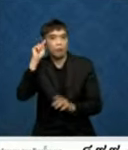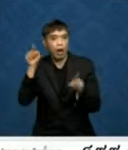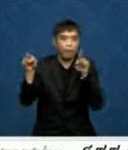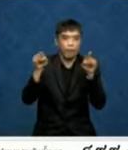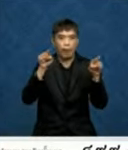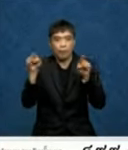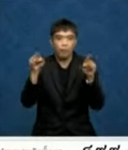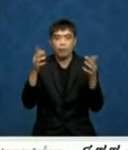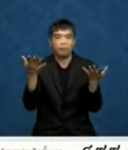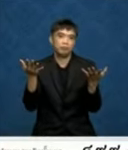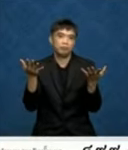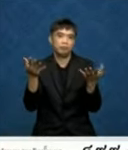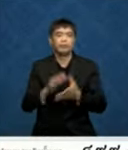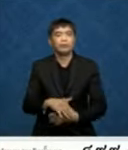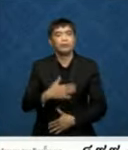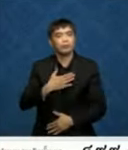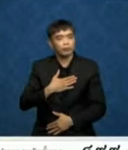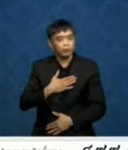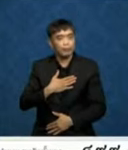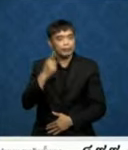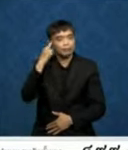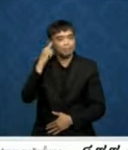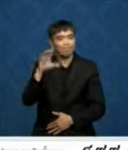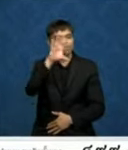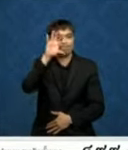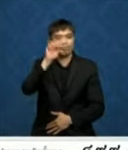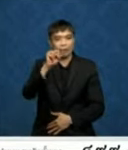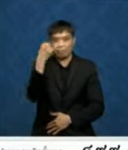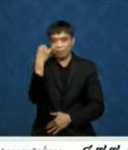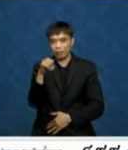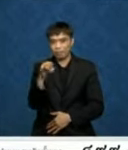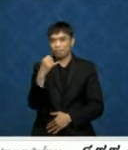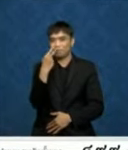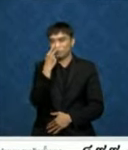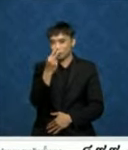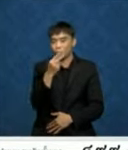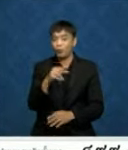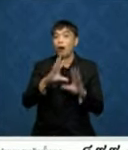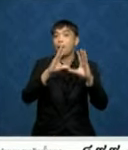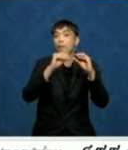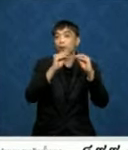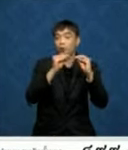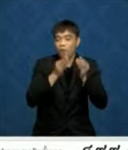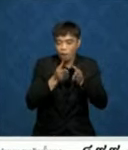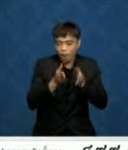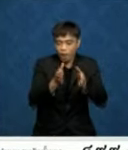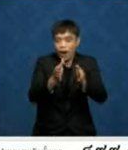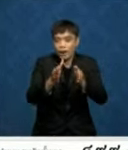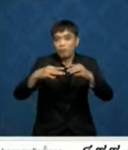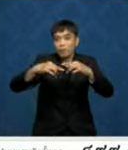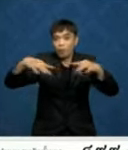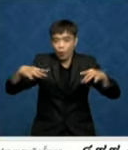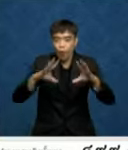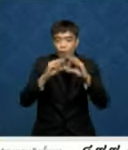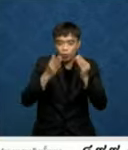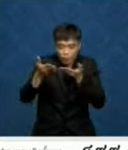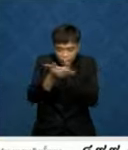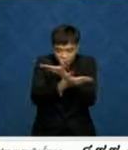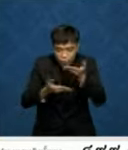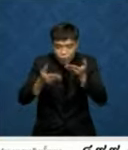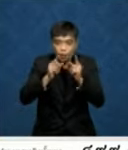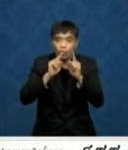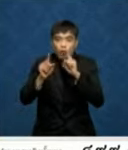นี้ผมก็อาจจะใช้คำว่าจับโป๊ะได้นะครับเมื่อวานนี้มีการประชุมวิปฝ่ายค้าน มีการตั้งคำถามในห้องประชุมวิสัยทัศน์นะ